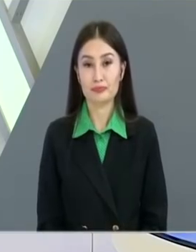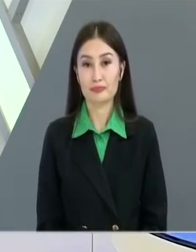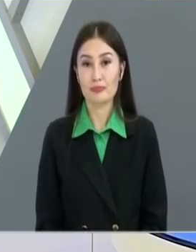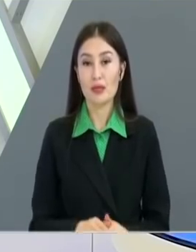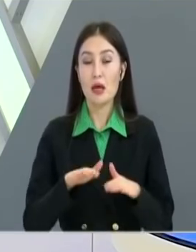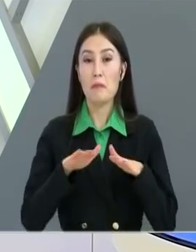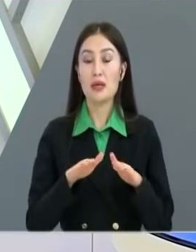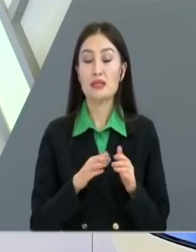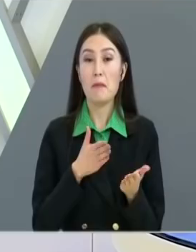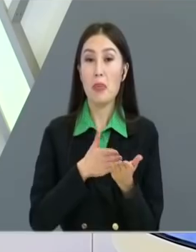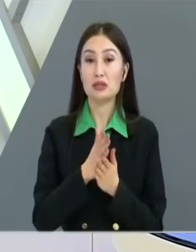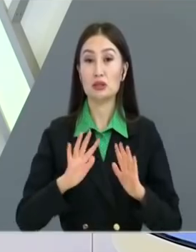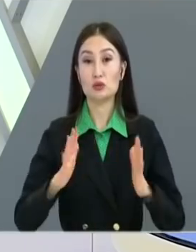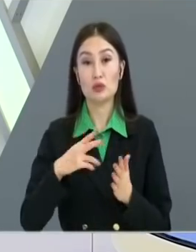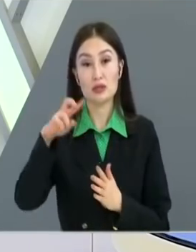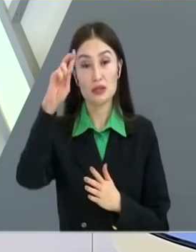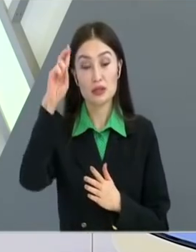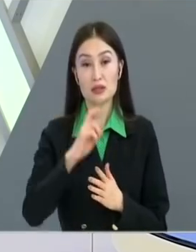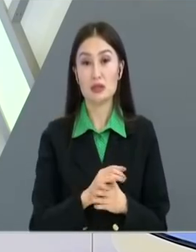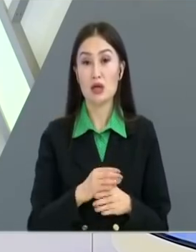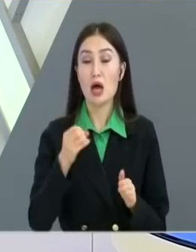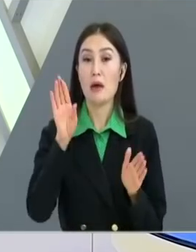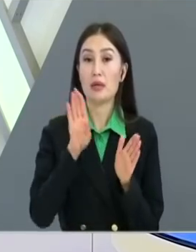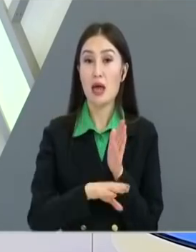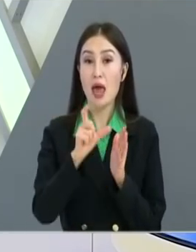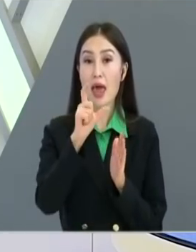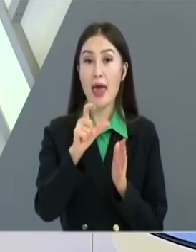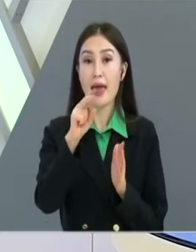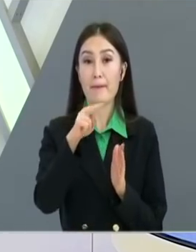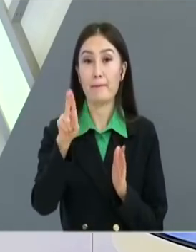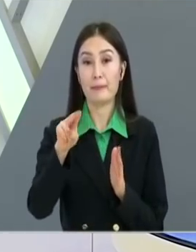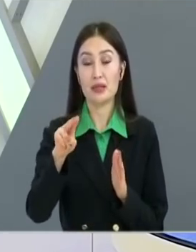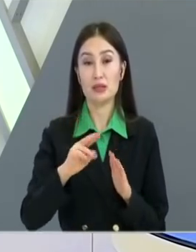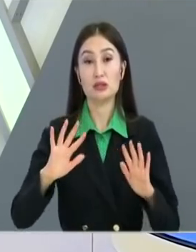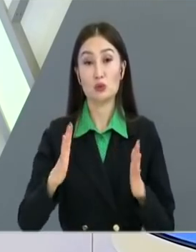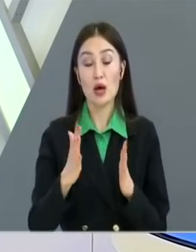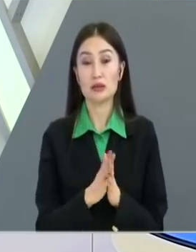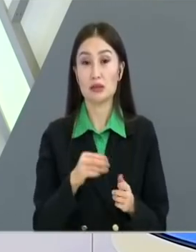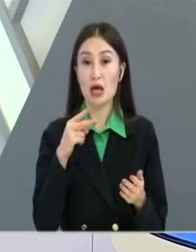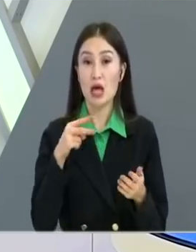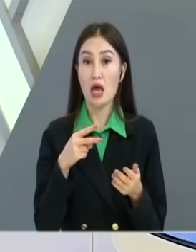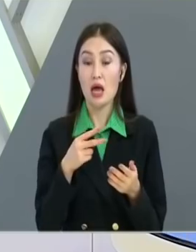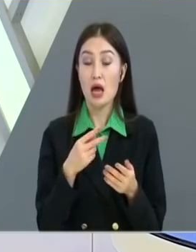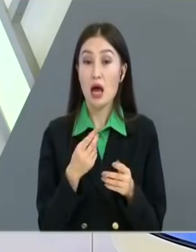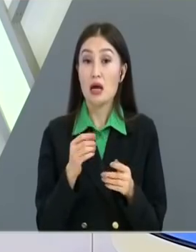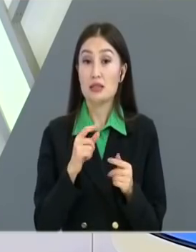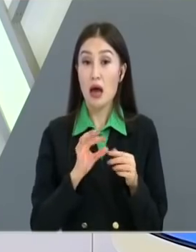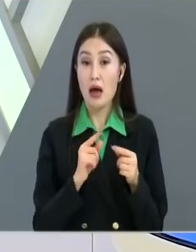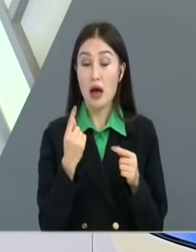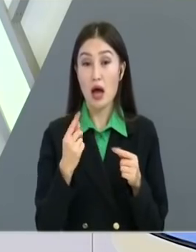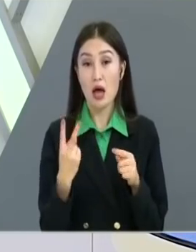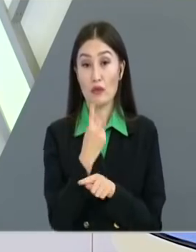Вместе с политической ситуацией в стране обострилась и эпидемиологическая, тому свидетельством статистика. За